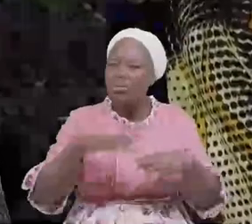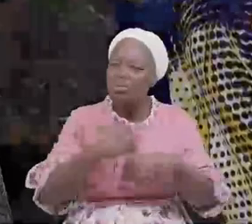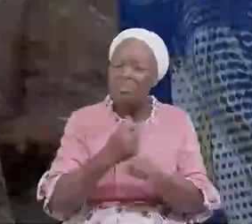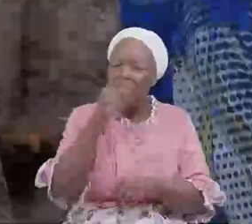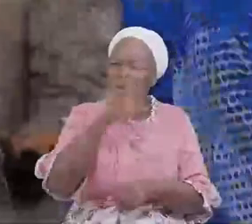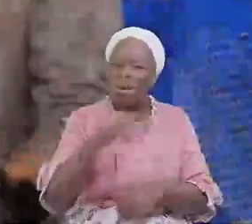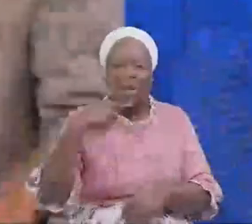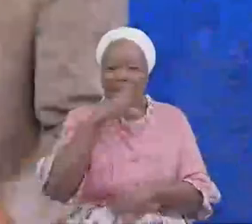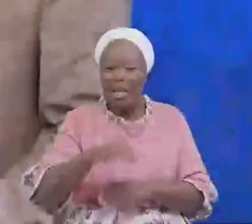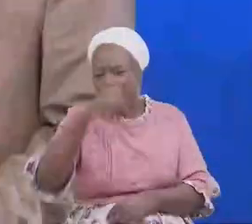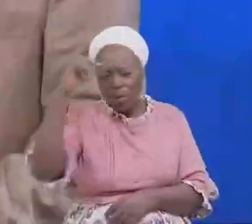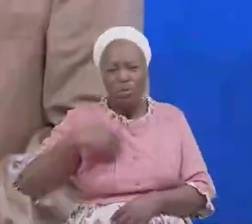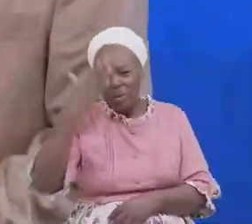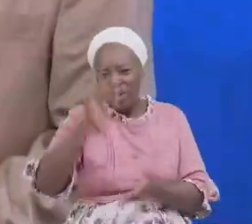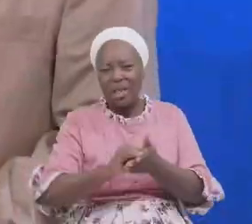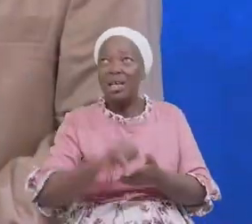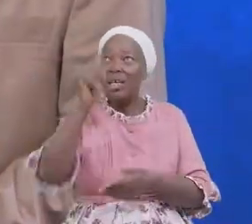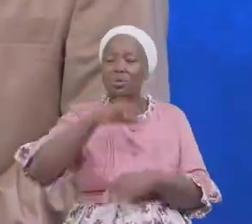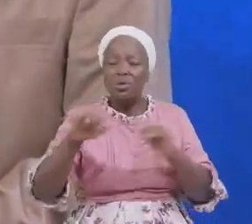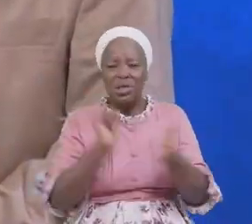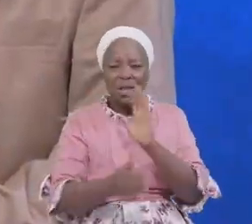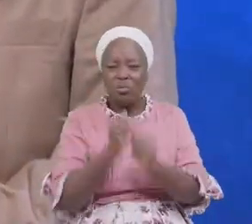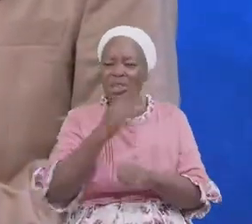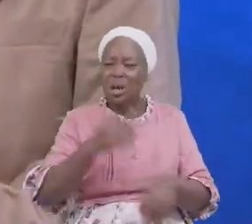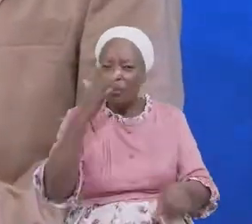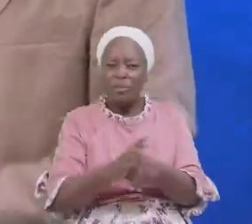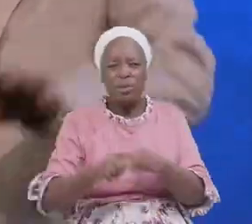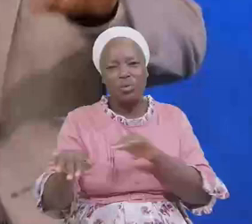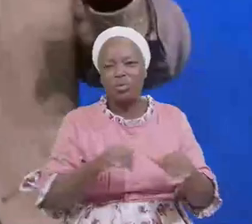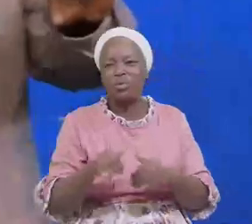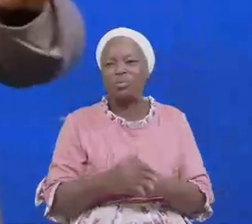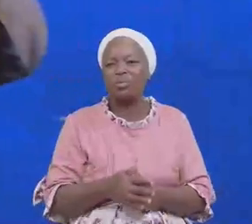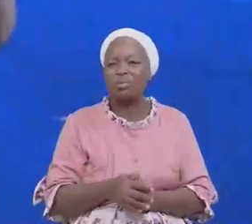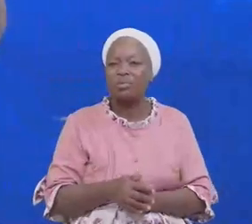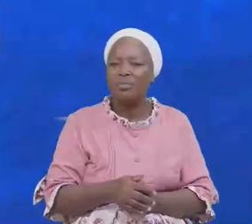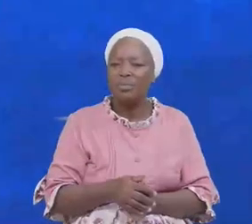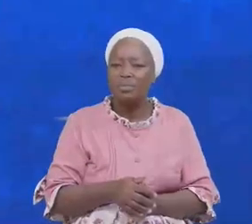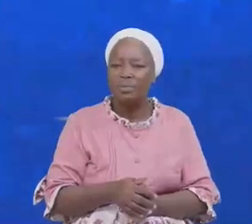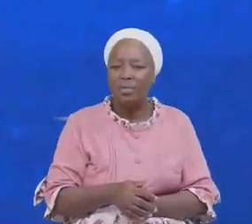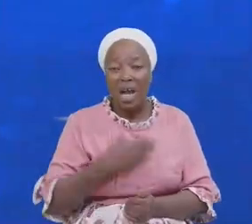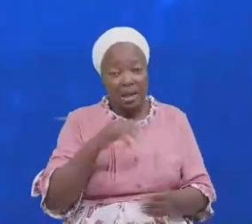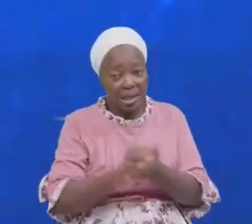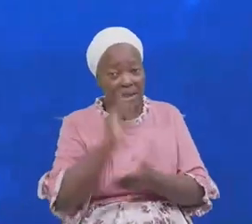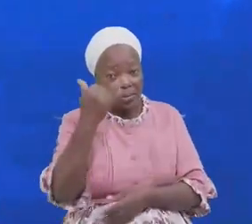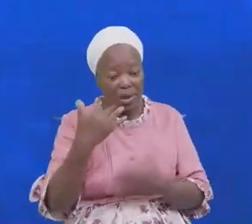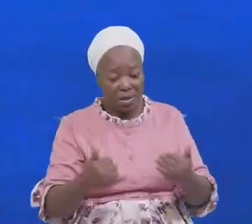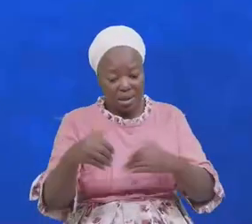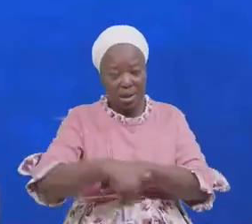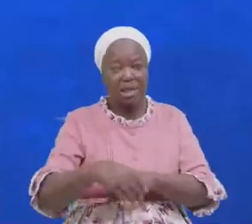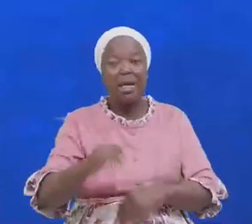On ne traite pas Dieu de menteur. Parce que nous savons ce qu'il fera, ce qu'il a promis faire. Et c'est quoi ce soir, je